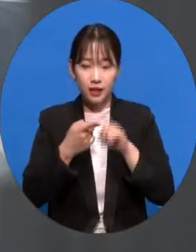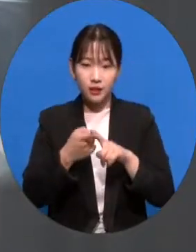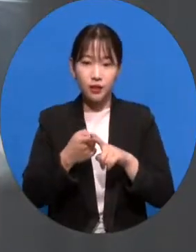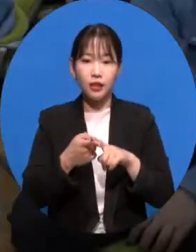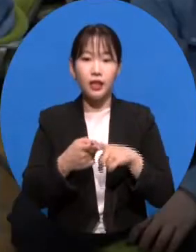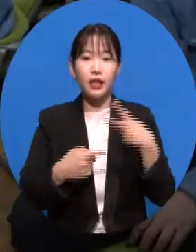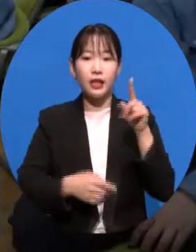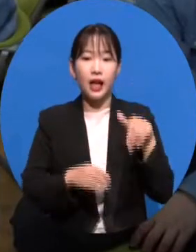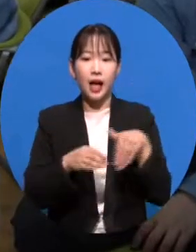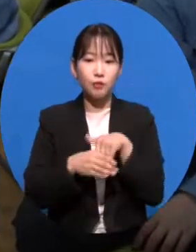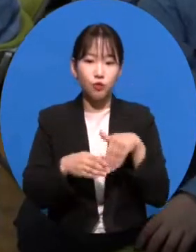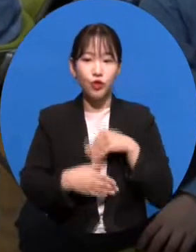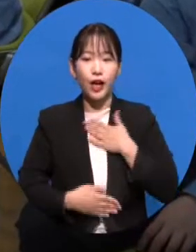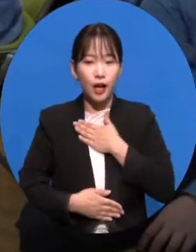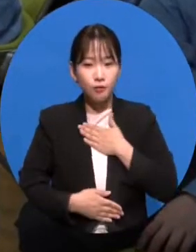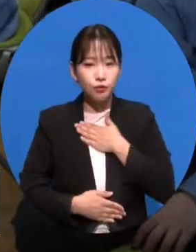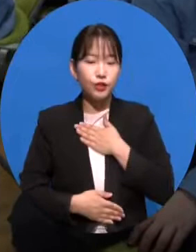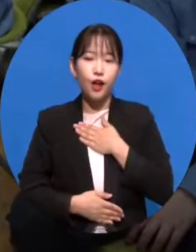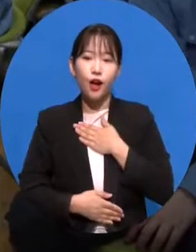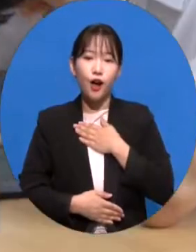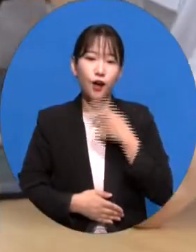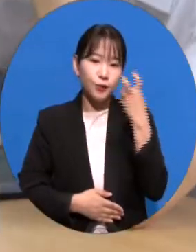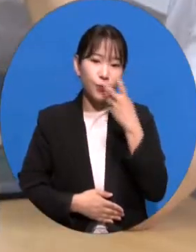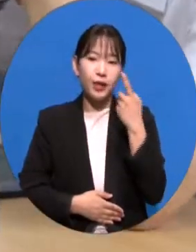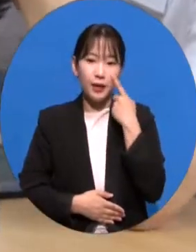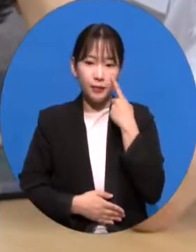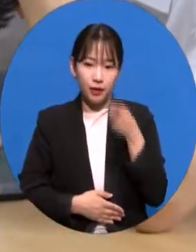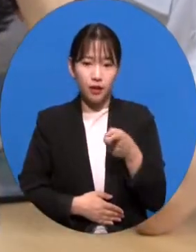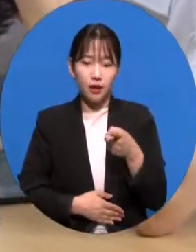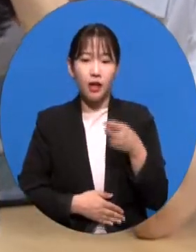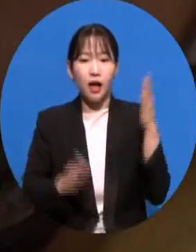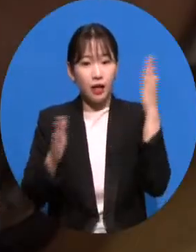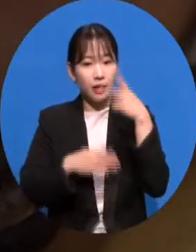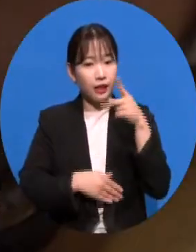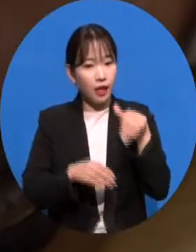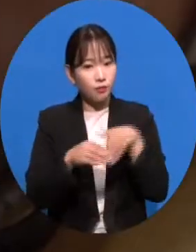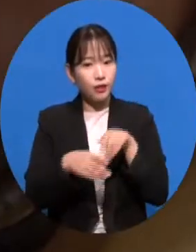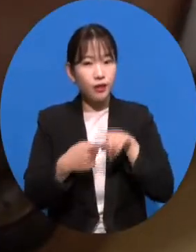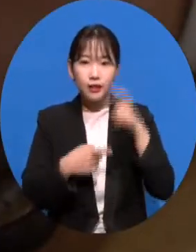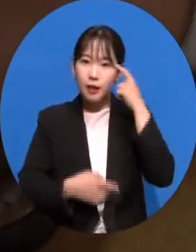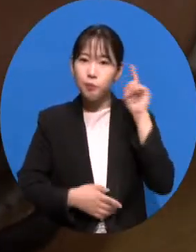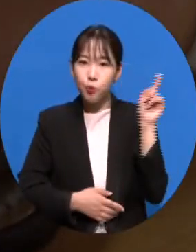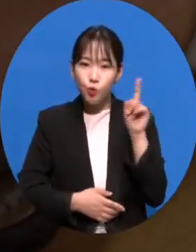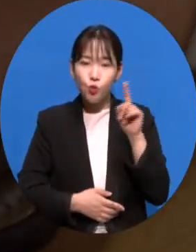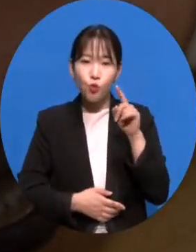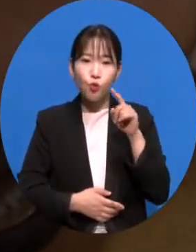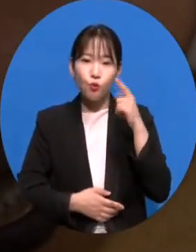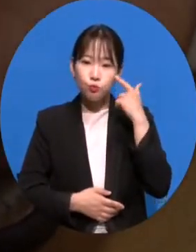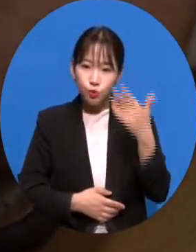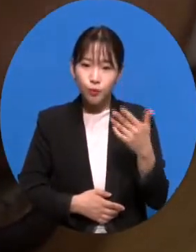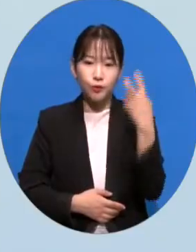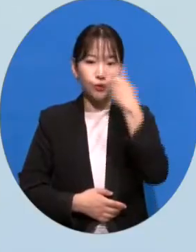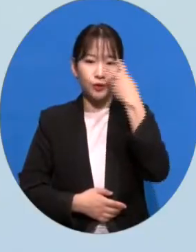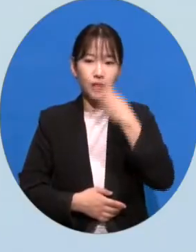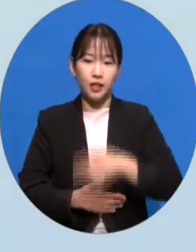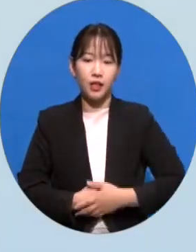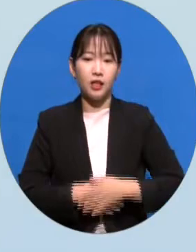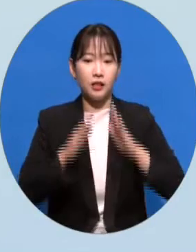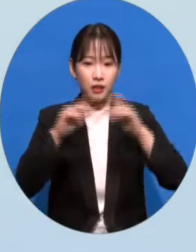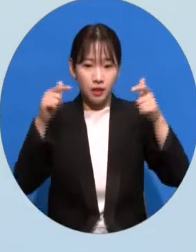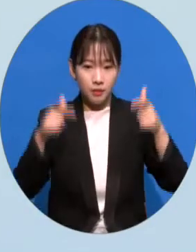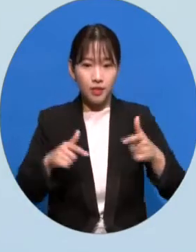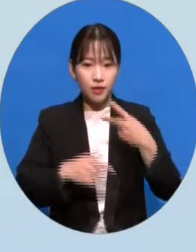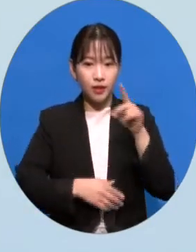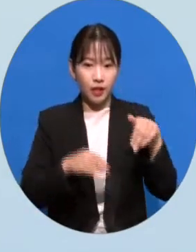다문화 감수성 지수 테스트가 진행되기도 합니다. 학생들이 다문화에 대해 어떻게 생각하는지 알아보는 조사입니다. 전남